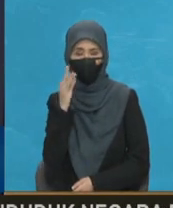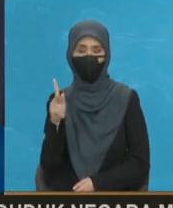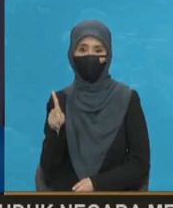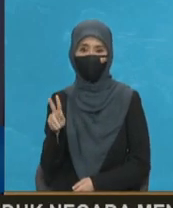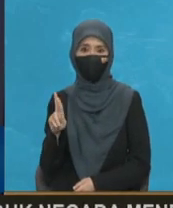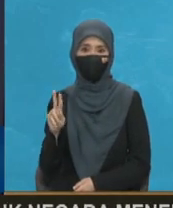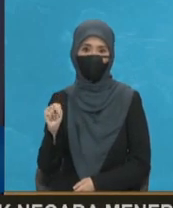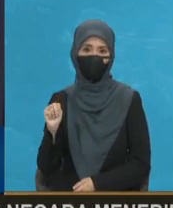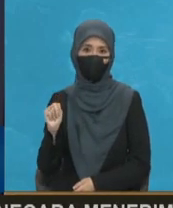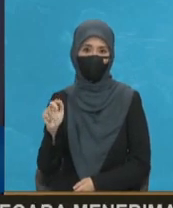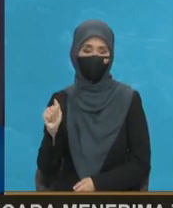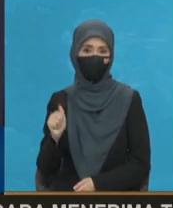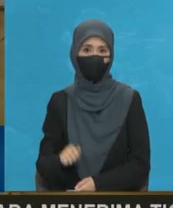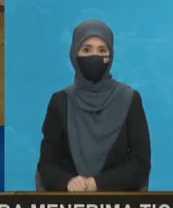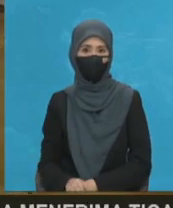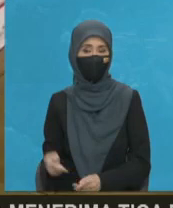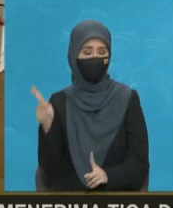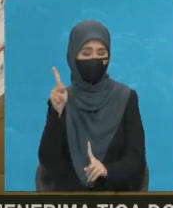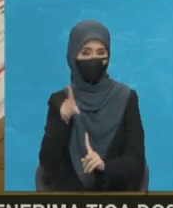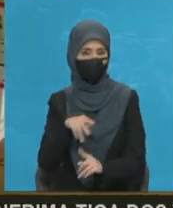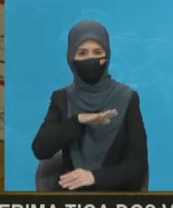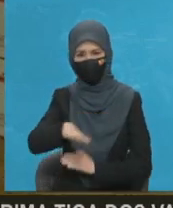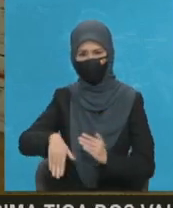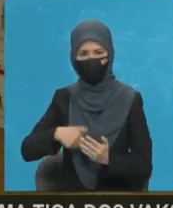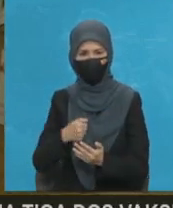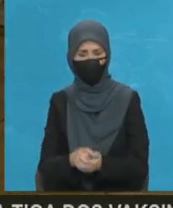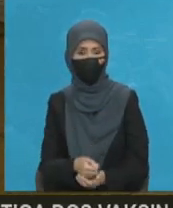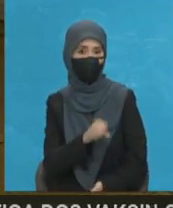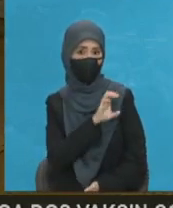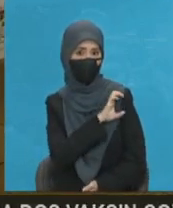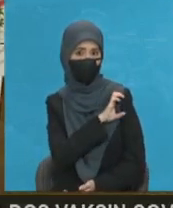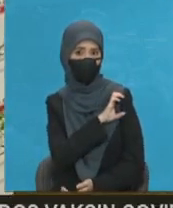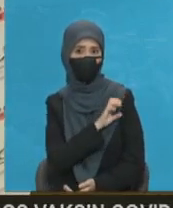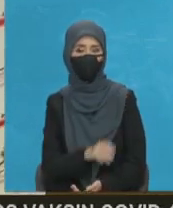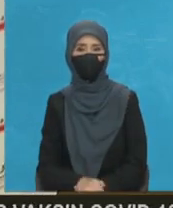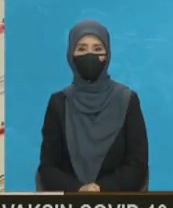kepada para pegawai dan kaki tangan serta jabatan-jabatan di bawahnya